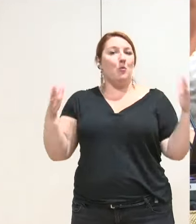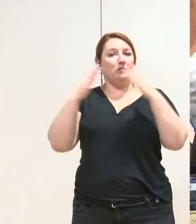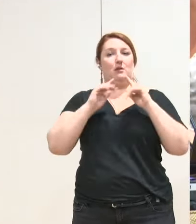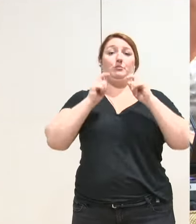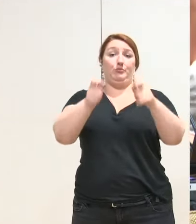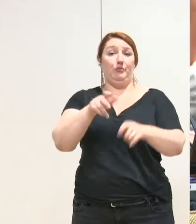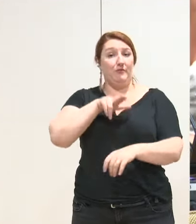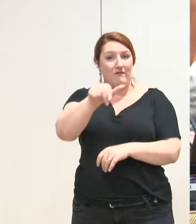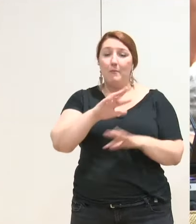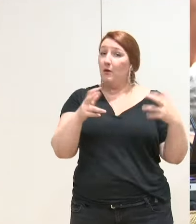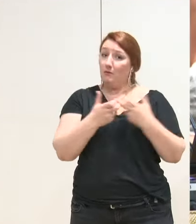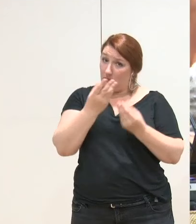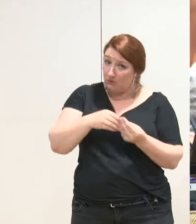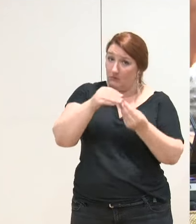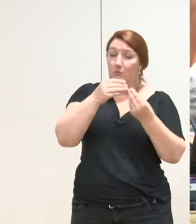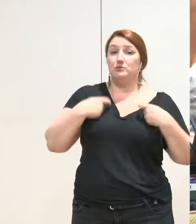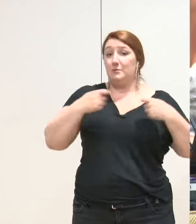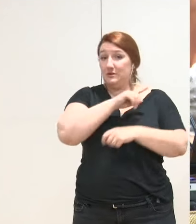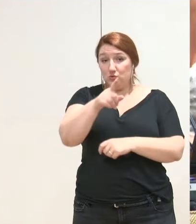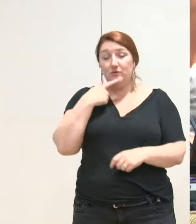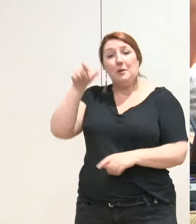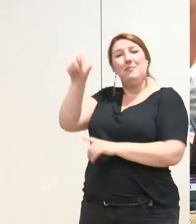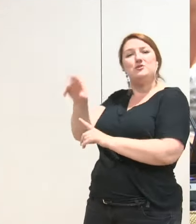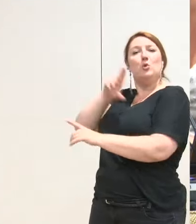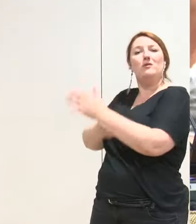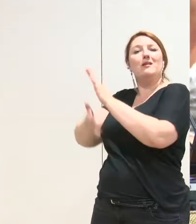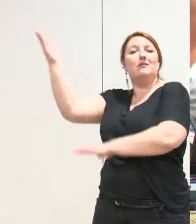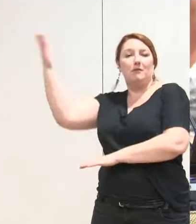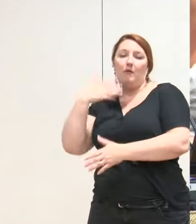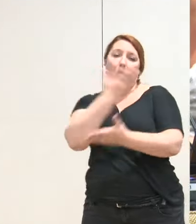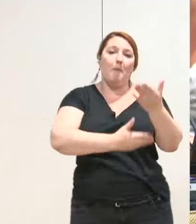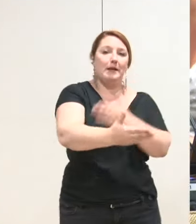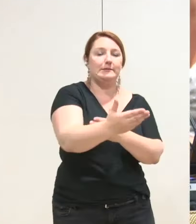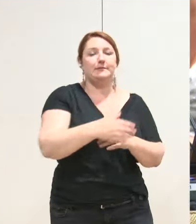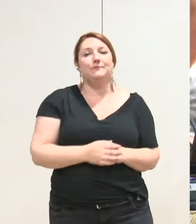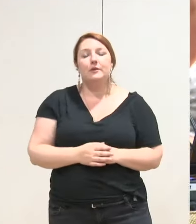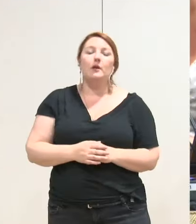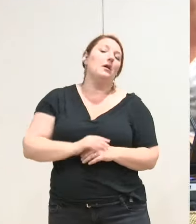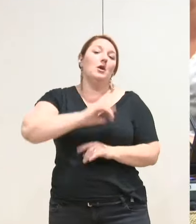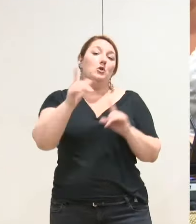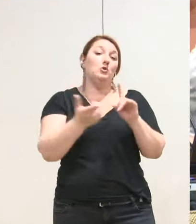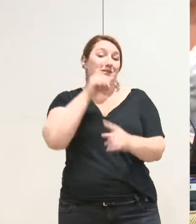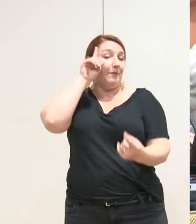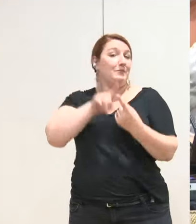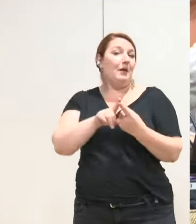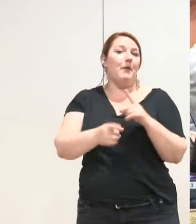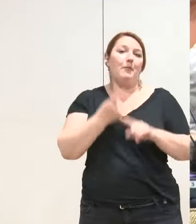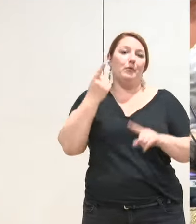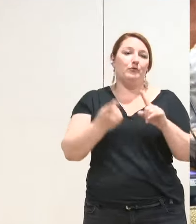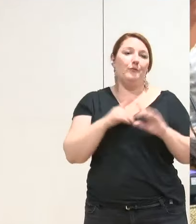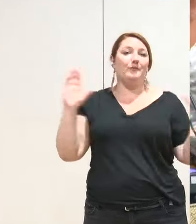transformant un poste libéré par un départ en retraite deuxème axe fort nous considérons que la montagne est un territoire à